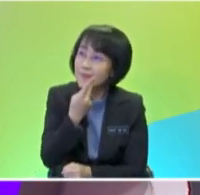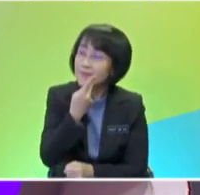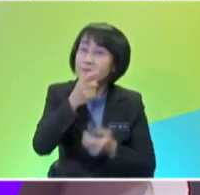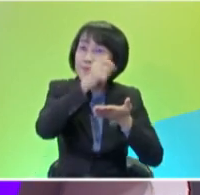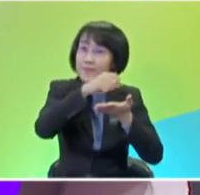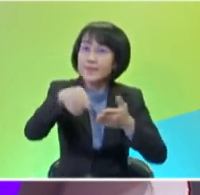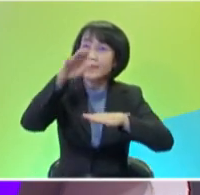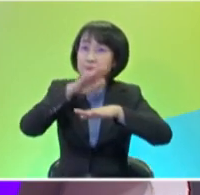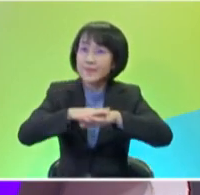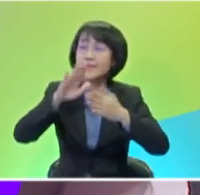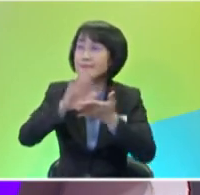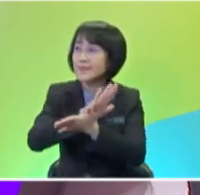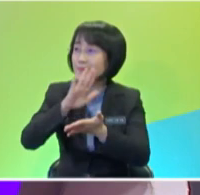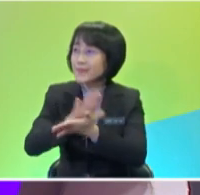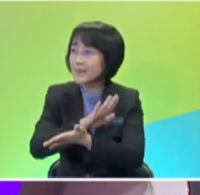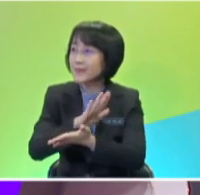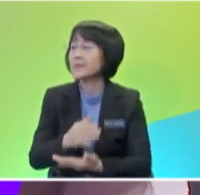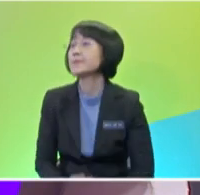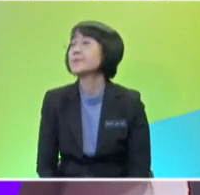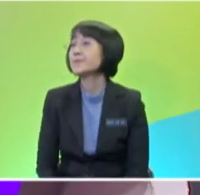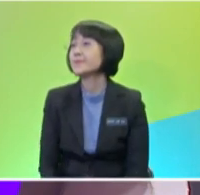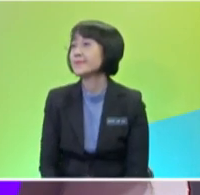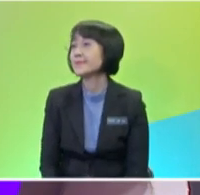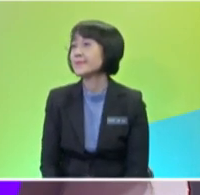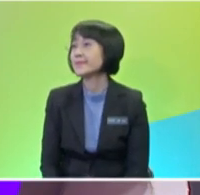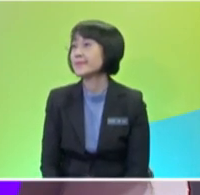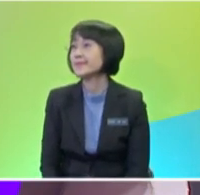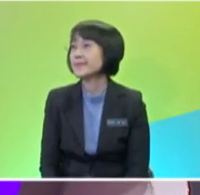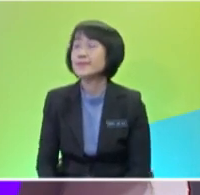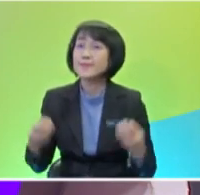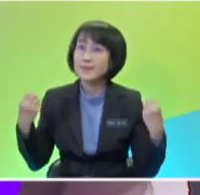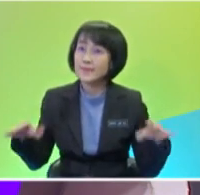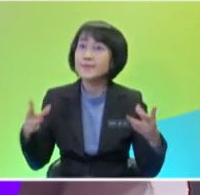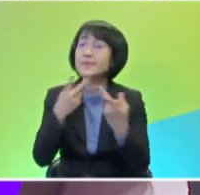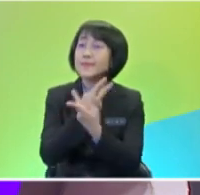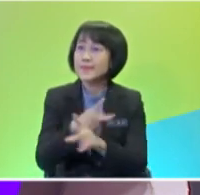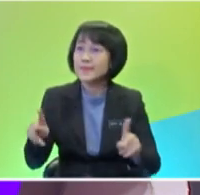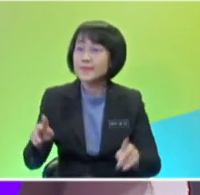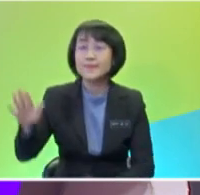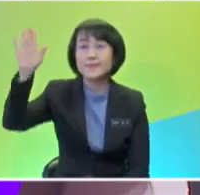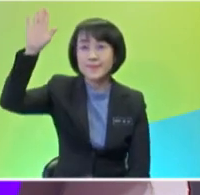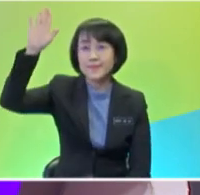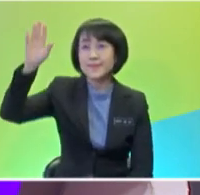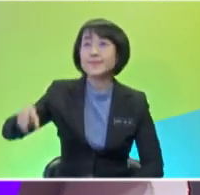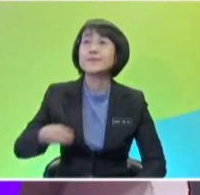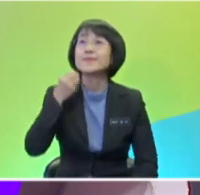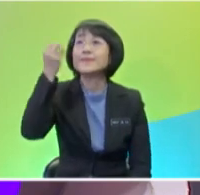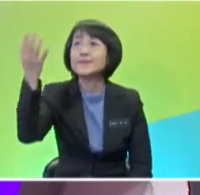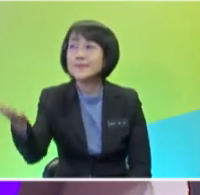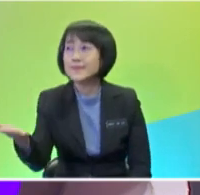baik oke dan tuliskan 55 nih Bila Dahsyat angkat tangan atau bagi tahu